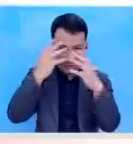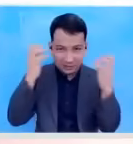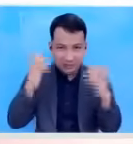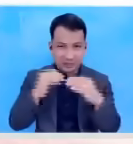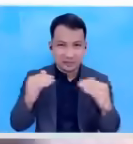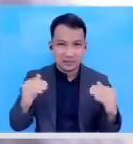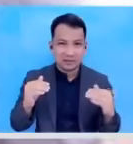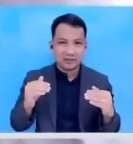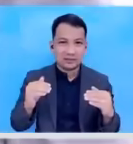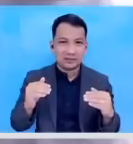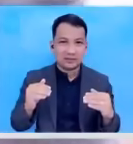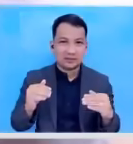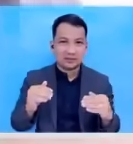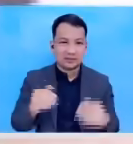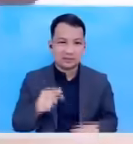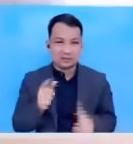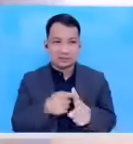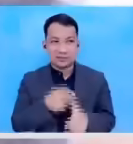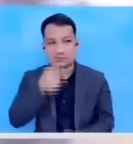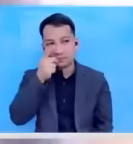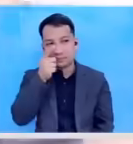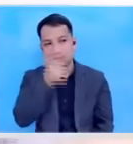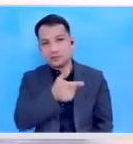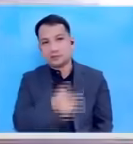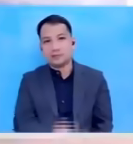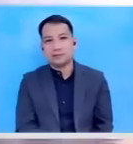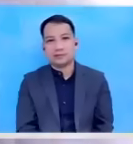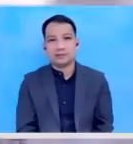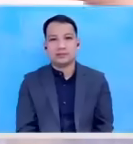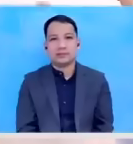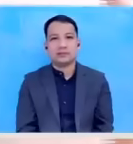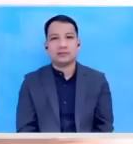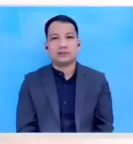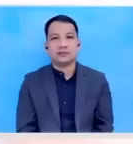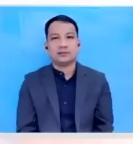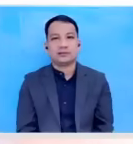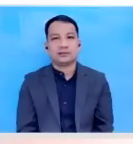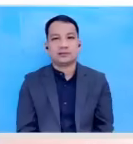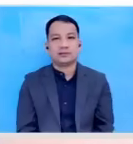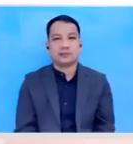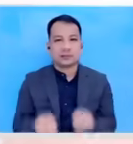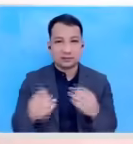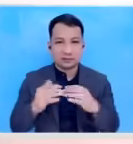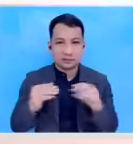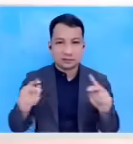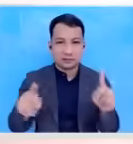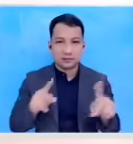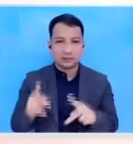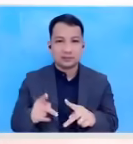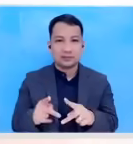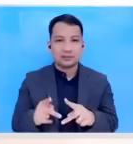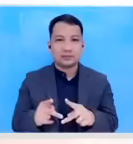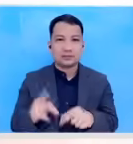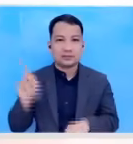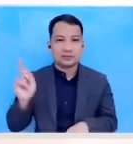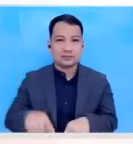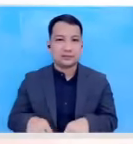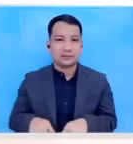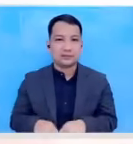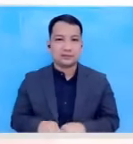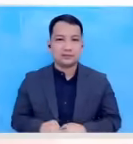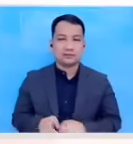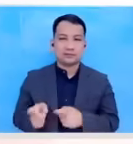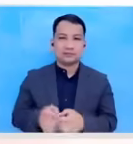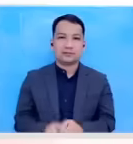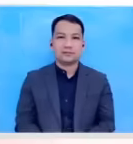look. Ano ba yun? Kinategorize na namin yan. Halimbawa, nasa maraming taong lugar, tapos hindi ka nagtitiyo. Gagano na